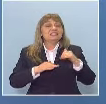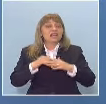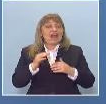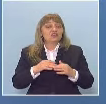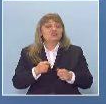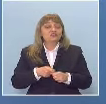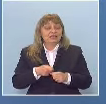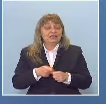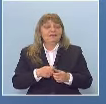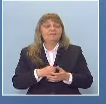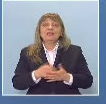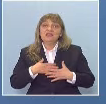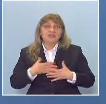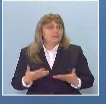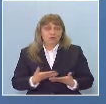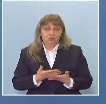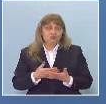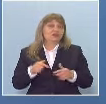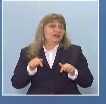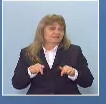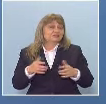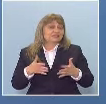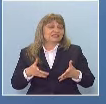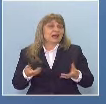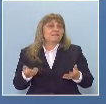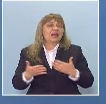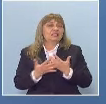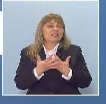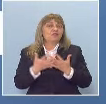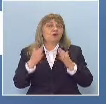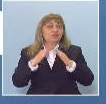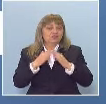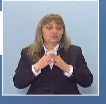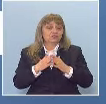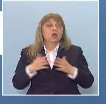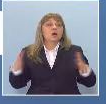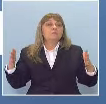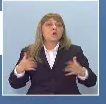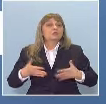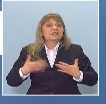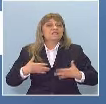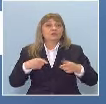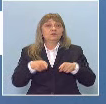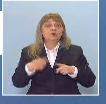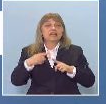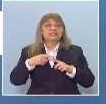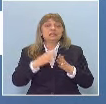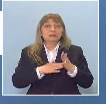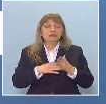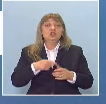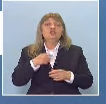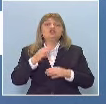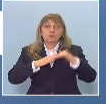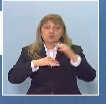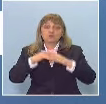при това време, в което бяха затворени вкъщи. Много се вълнуват от тази тема. Ще си построим чисто